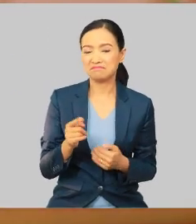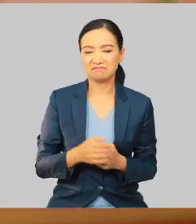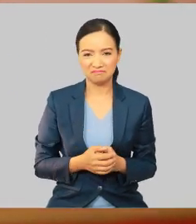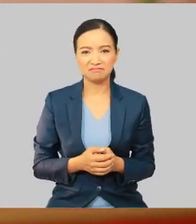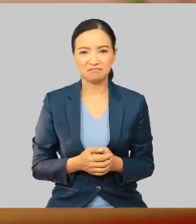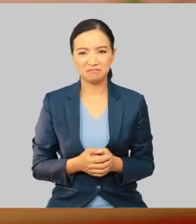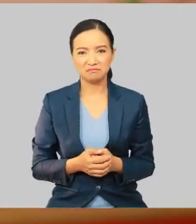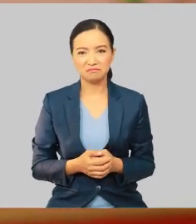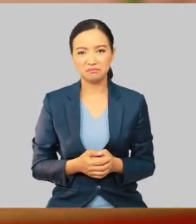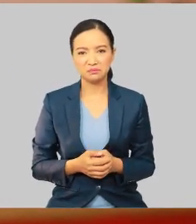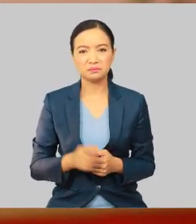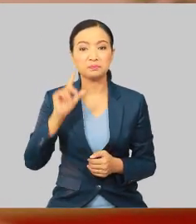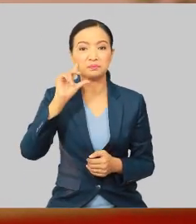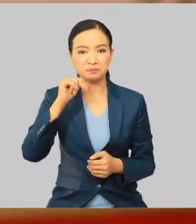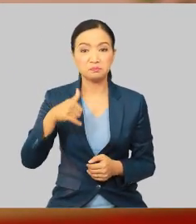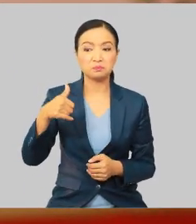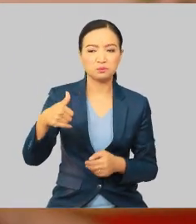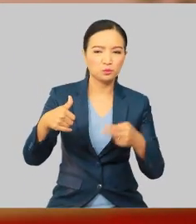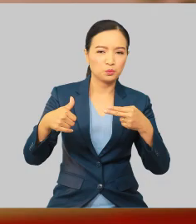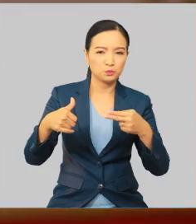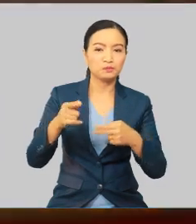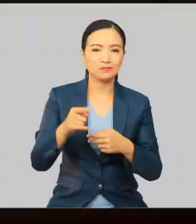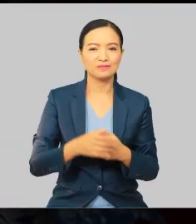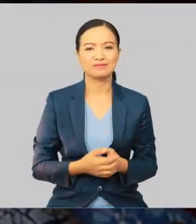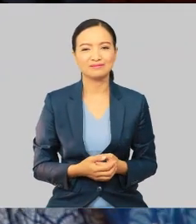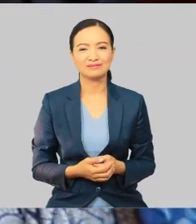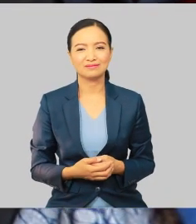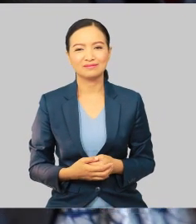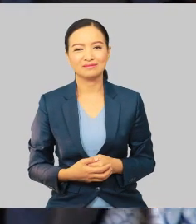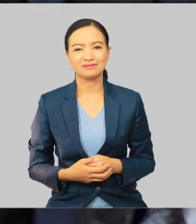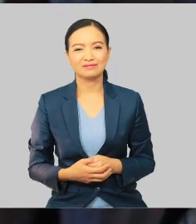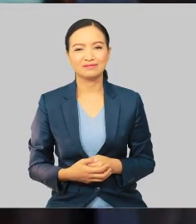ำลังถ่ายคุณแม่อยู่ตรงนั้นครับ